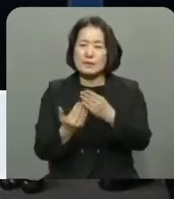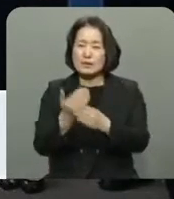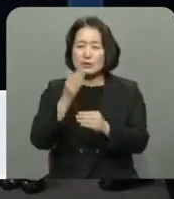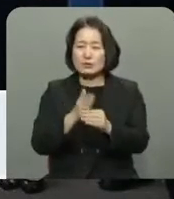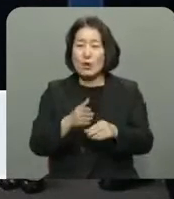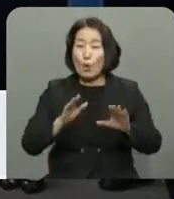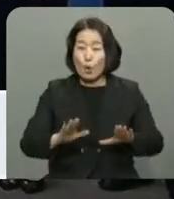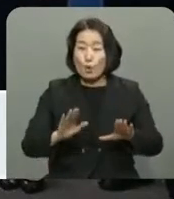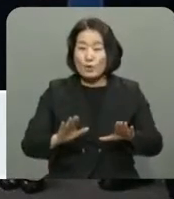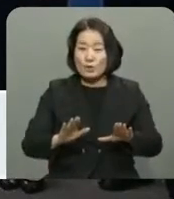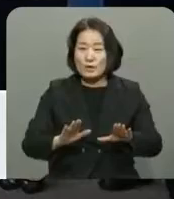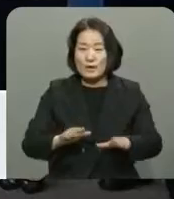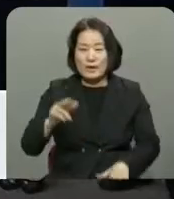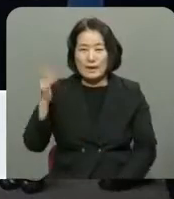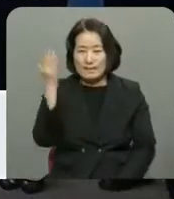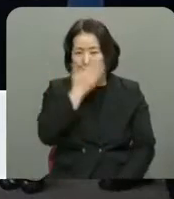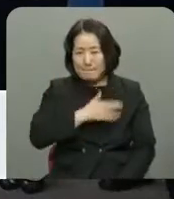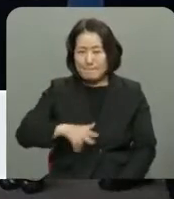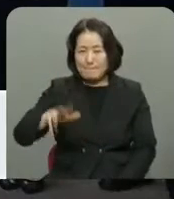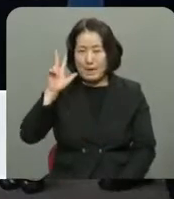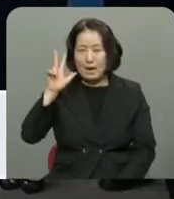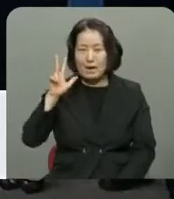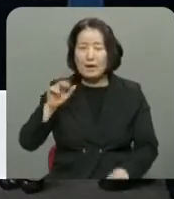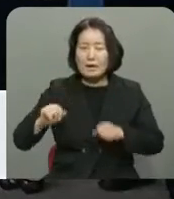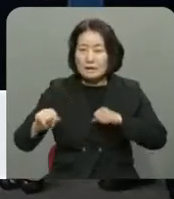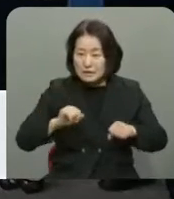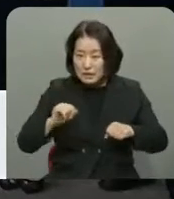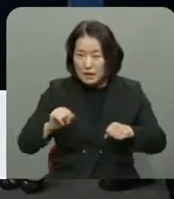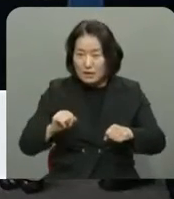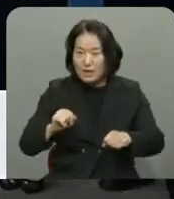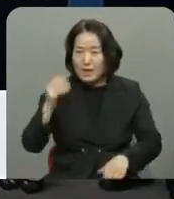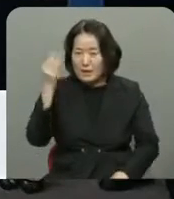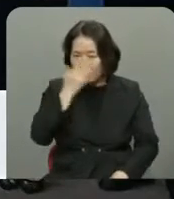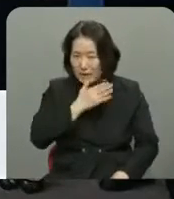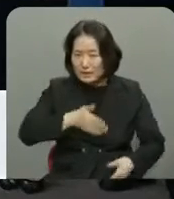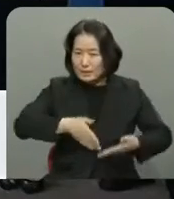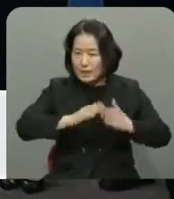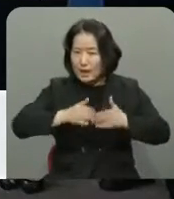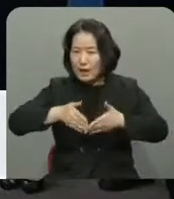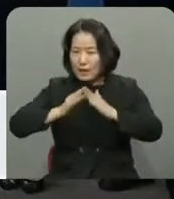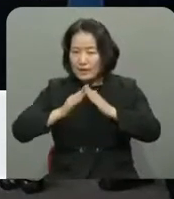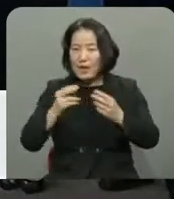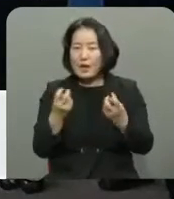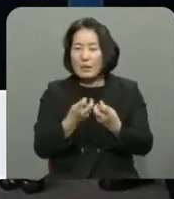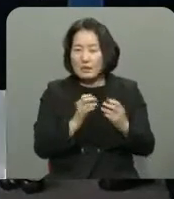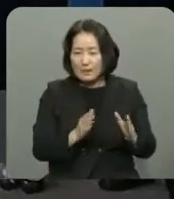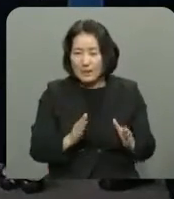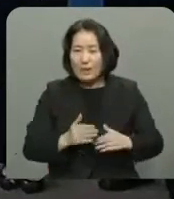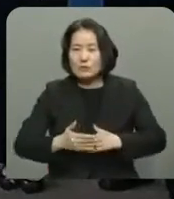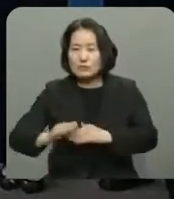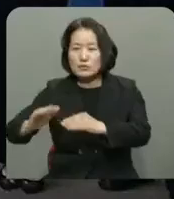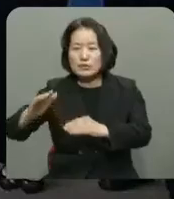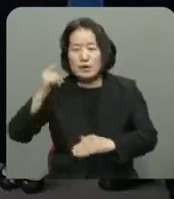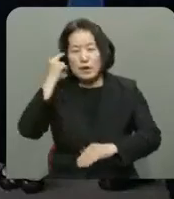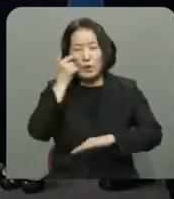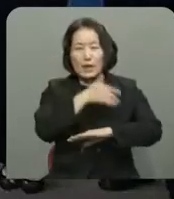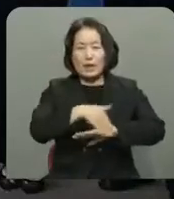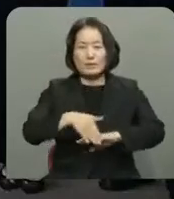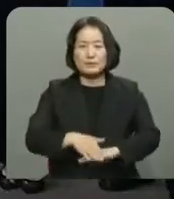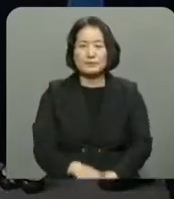오늘 청렴 서약식 을 시작으로 공직 기강을 바로 세우기 위한 고강도 대책을 추진하기로 했습니다 강교 엽기